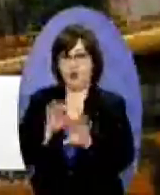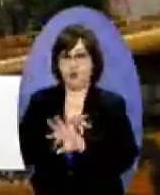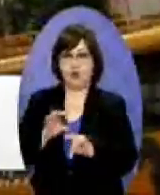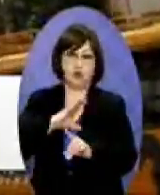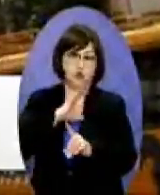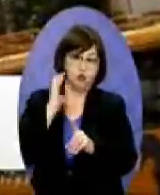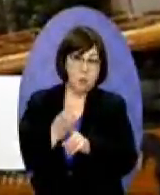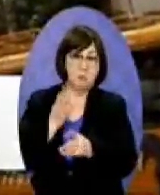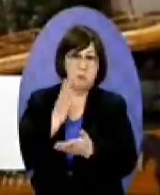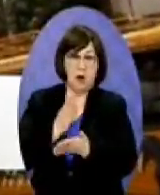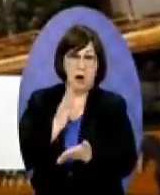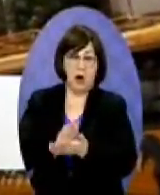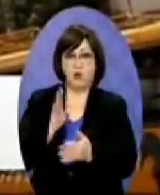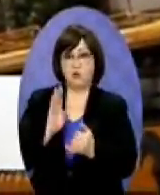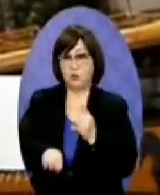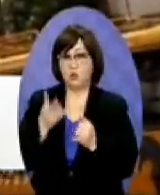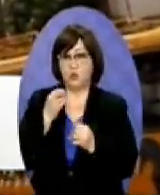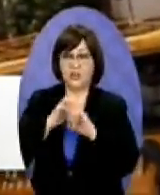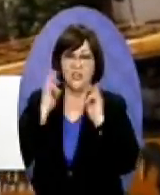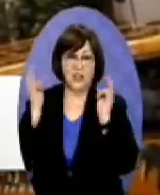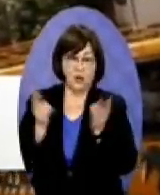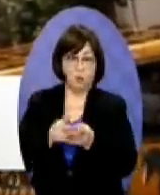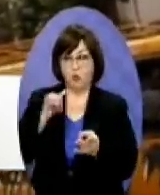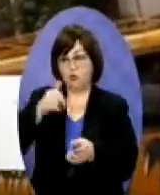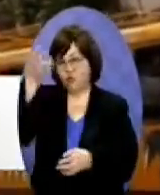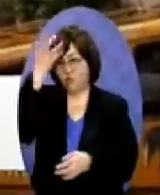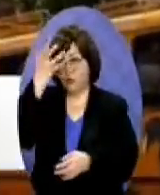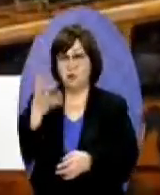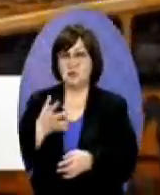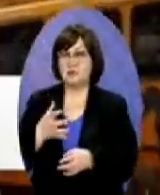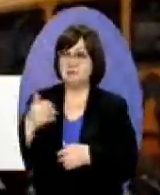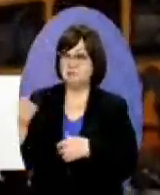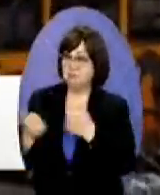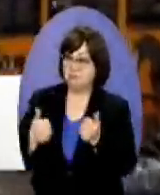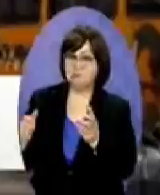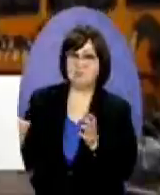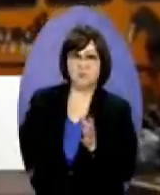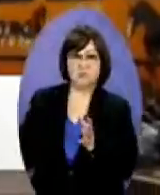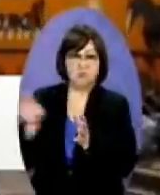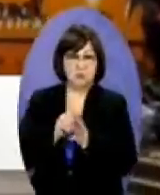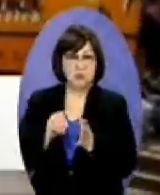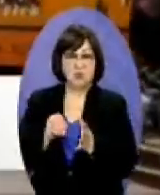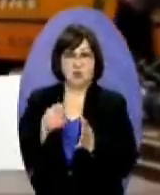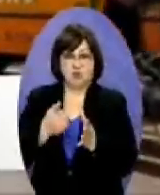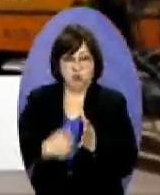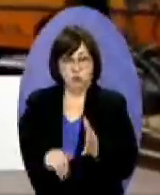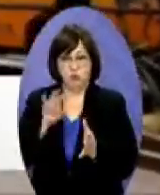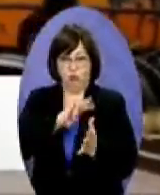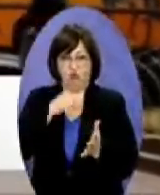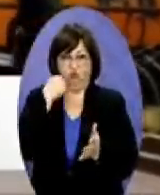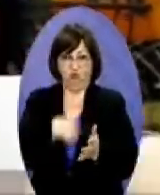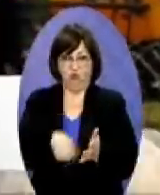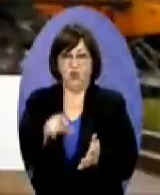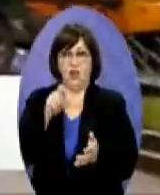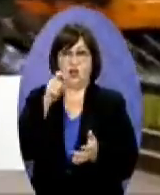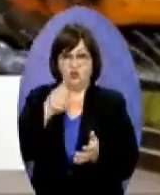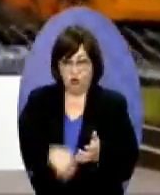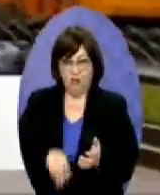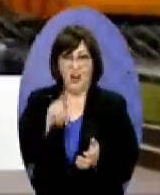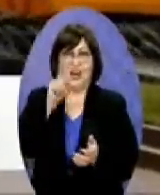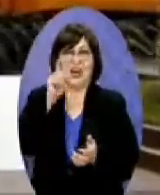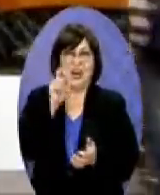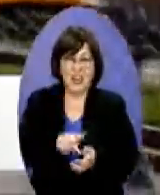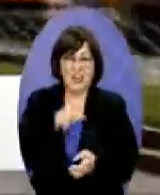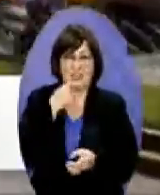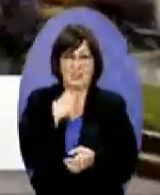ажээ. Гэвч сүүлийн үед нийгэм улс төрийн болон бусад олон хүчин зүйлсээс шалтгаалan уугуул ард түмний эрх зөрчигдөж тэдний хэл соёлын